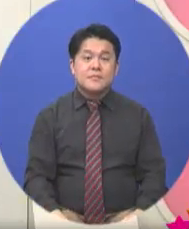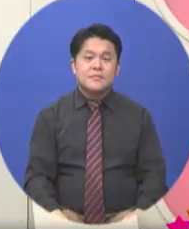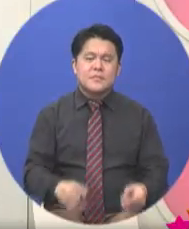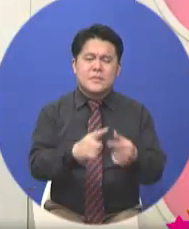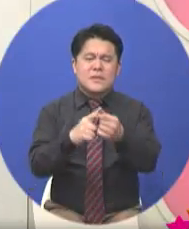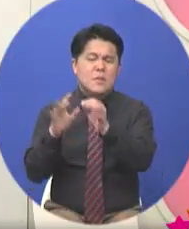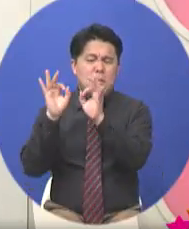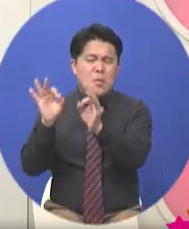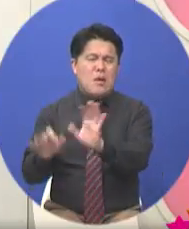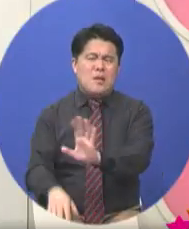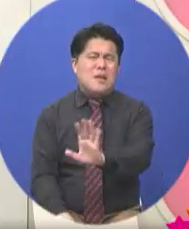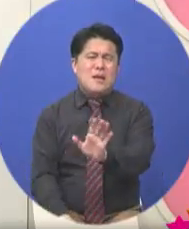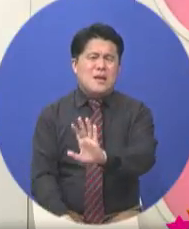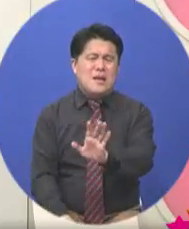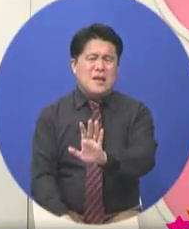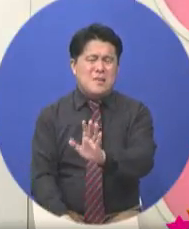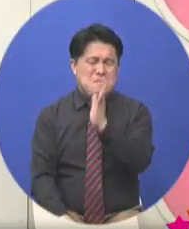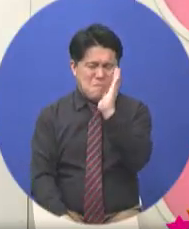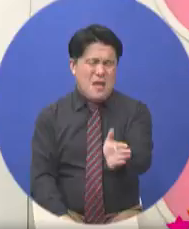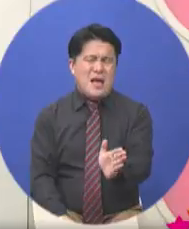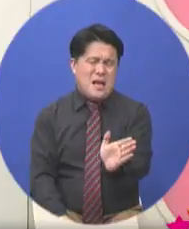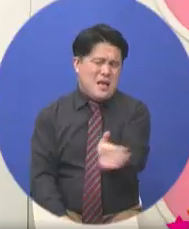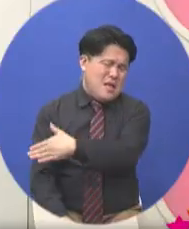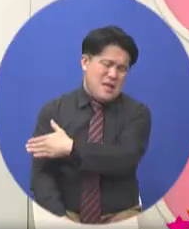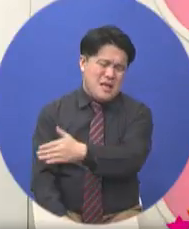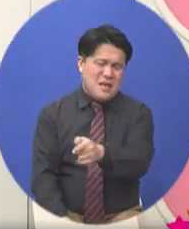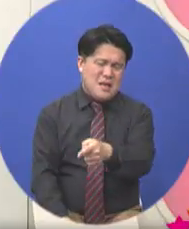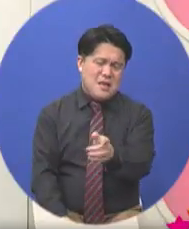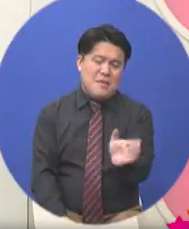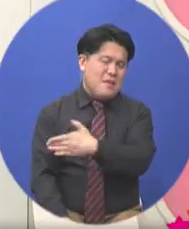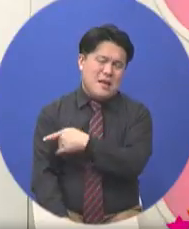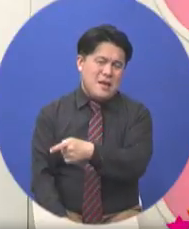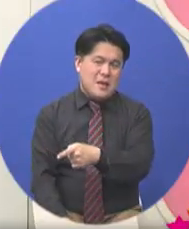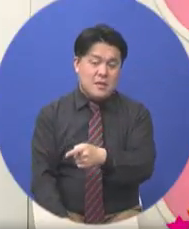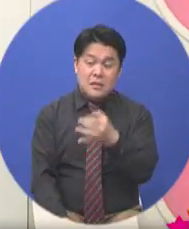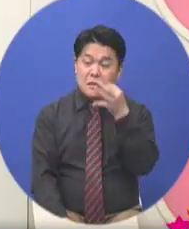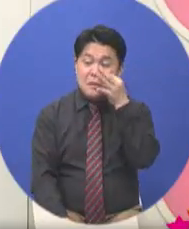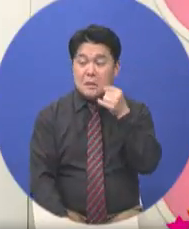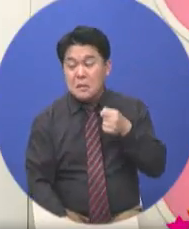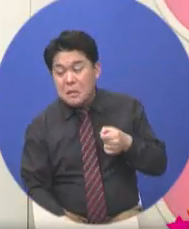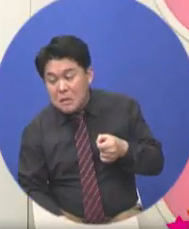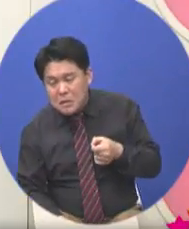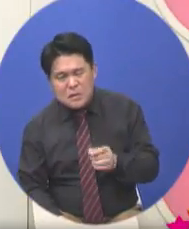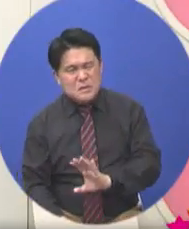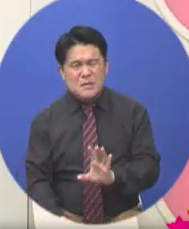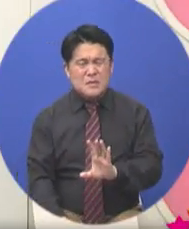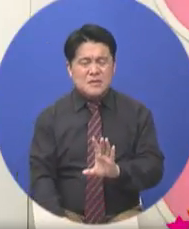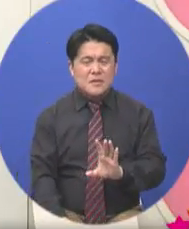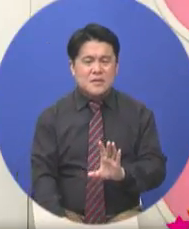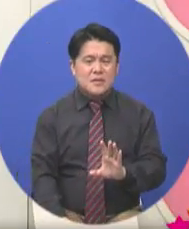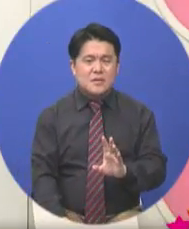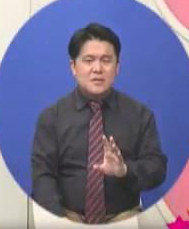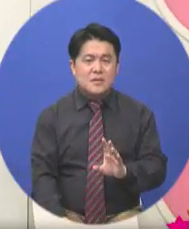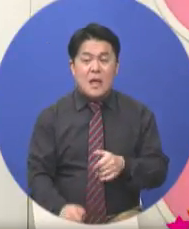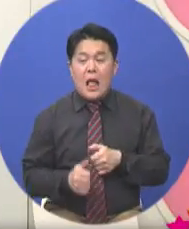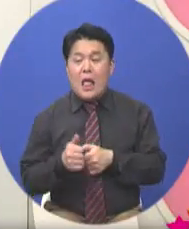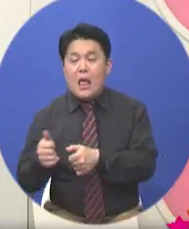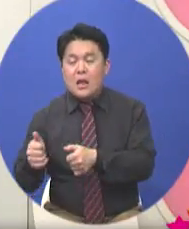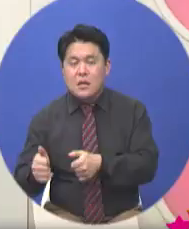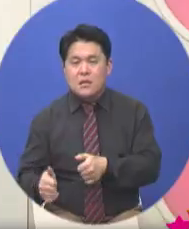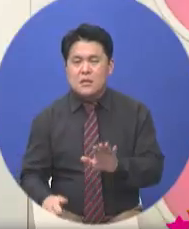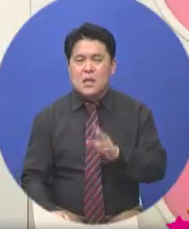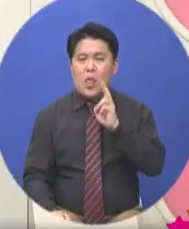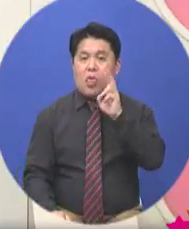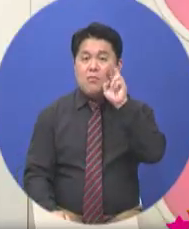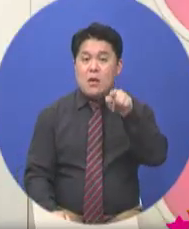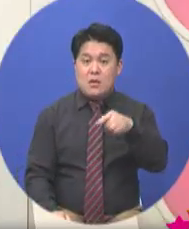의식적으로 자막을 이렇게 자막이 나오면 그걸 봐야 된다는 그 선입감이 있어서, 예. 그, 따라, 이제 자막을 보게